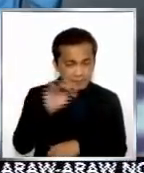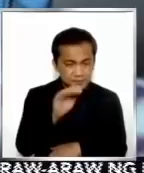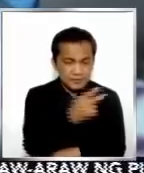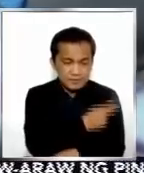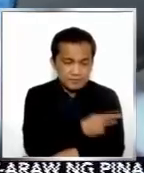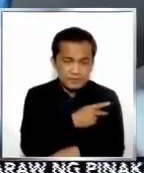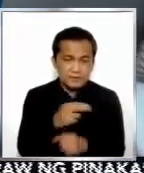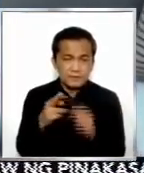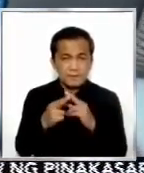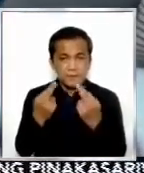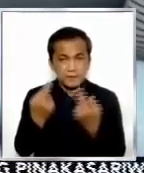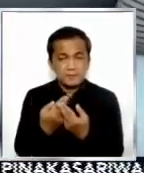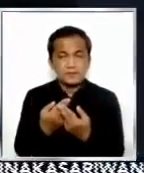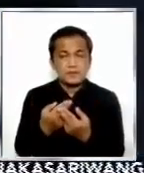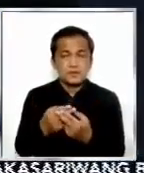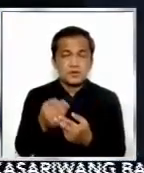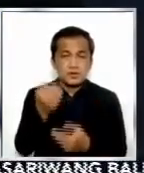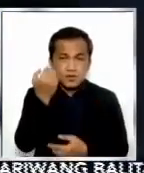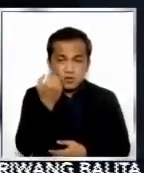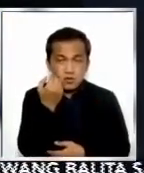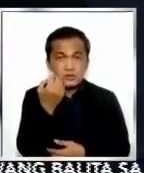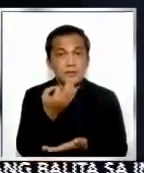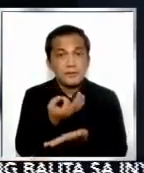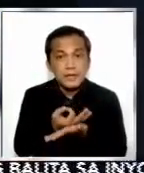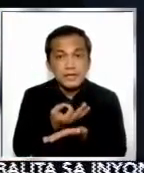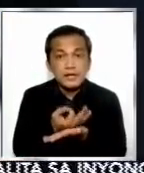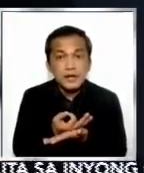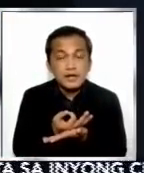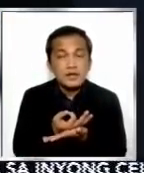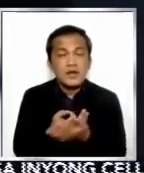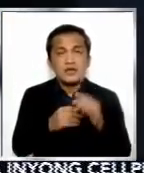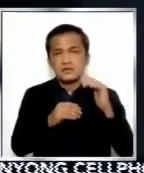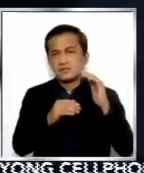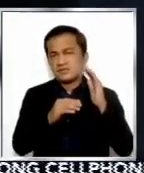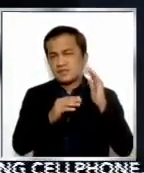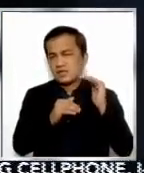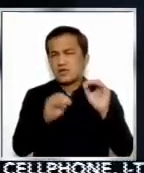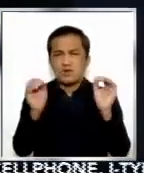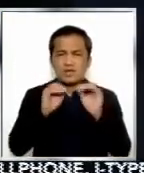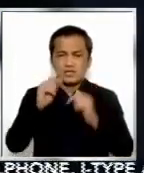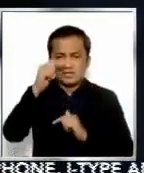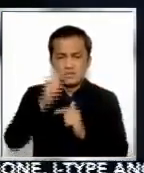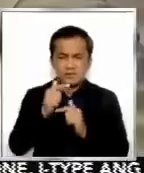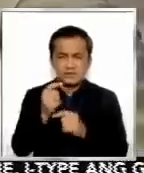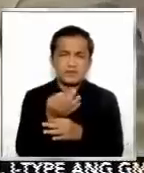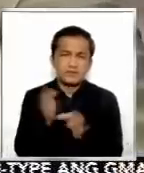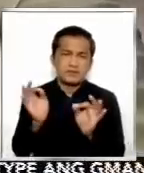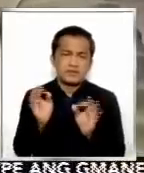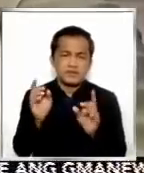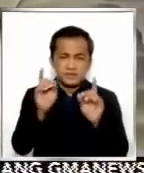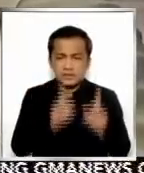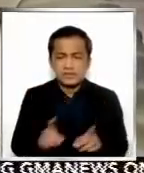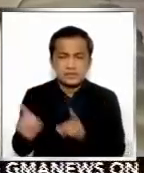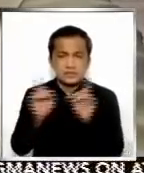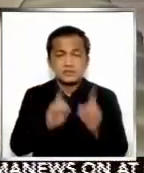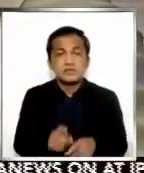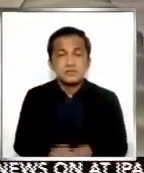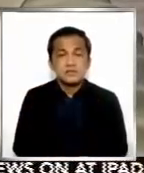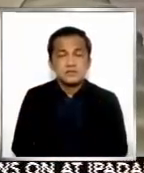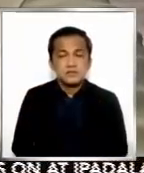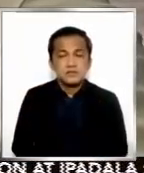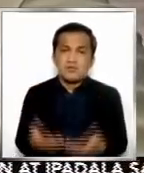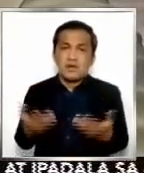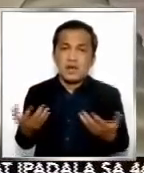nila. Kung kapos sa pera, sana naman wala ng limitasyon ang libreng dialysis. Wala kami ang pambayad.